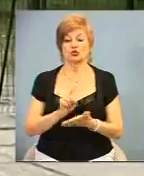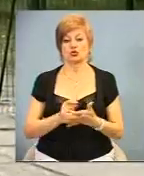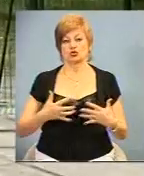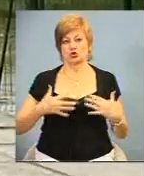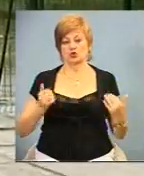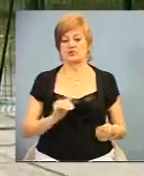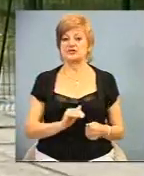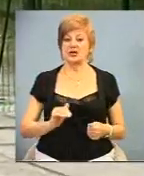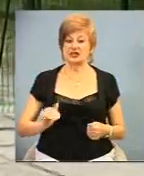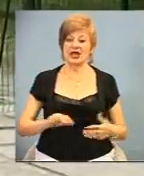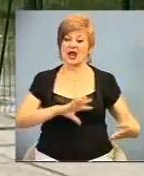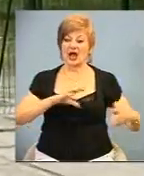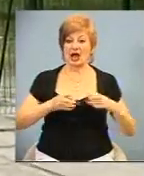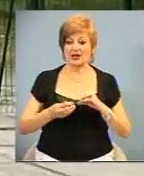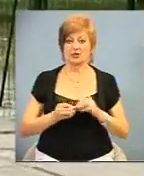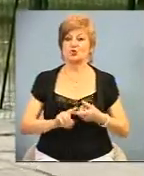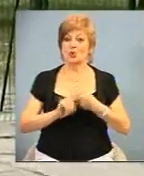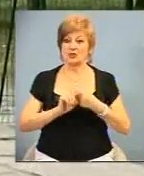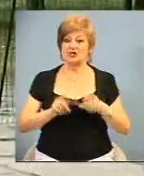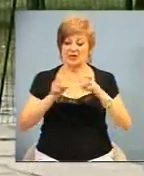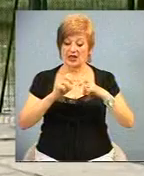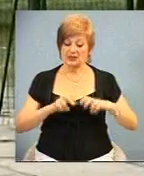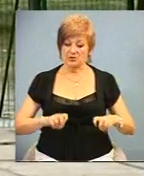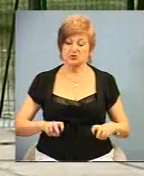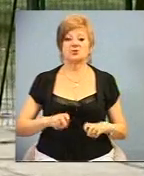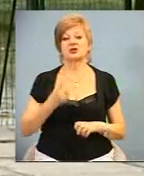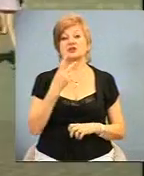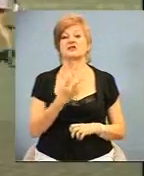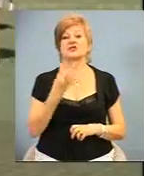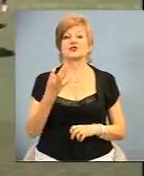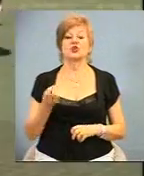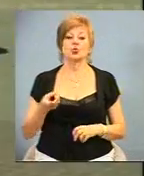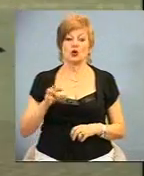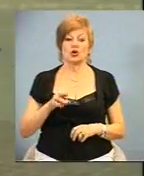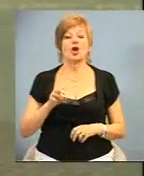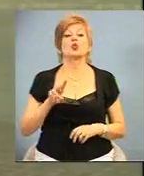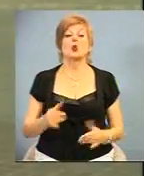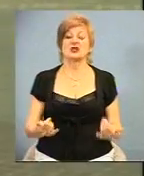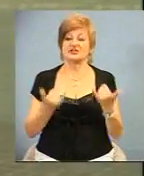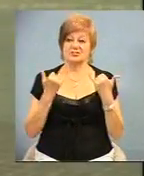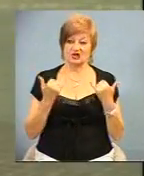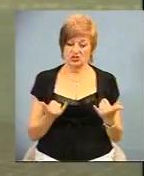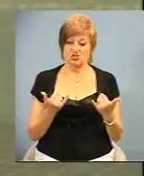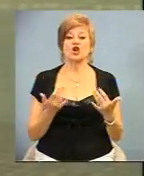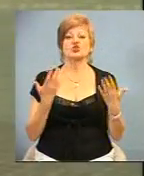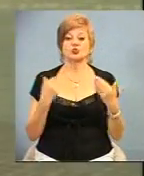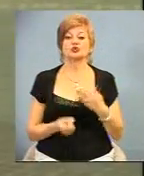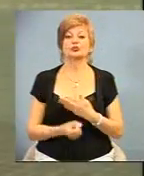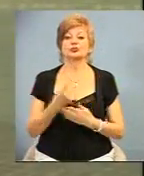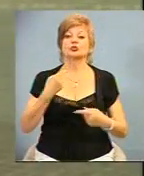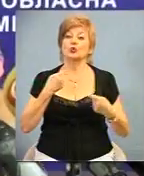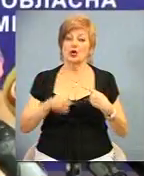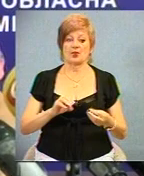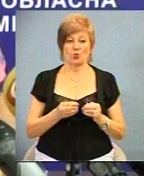діти. Результати епідеміологічної експертизи будуть відомі 24 липня. Однак уже зараз на поверхню спливла й інша